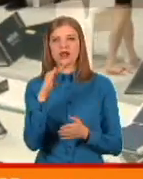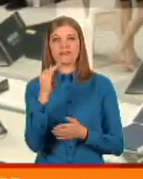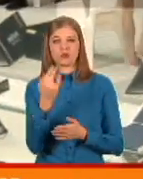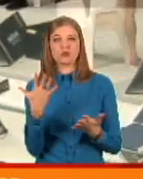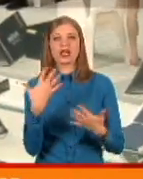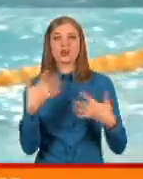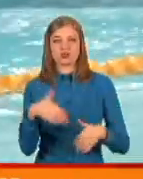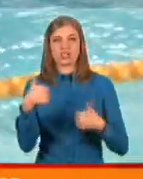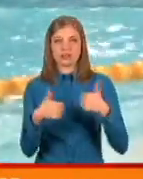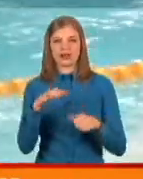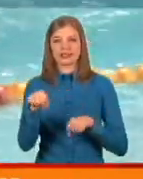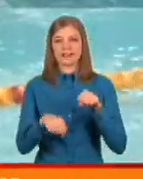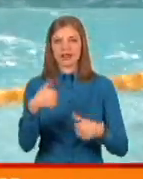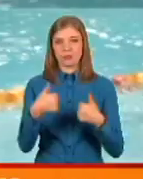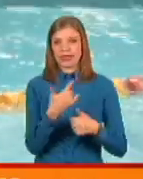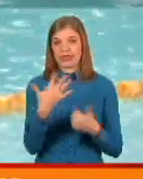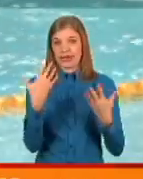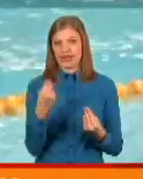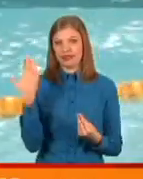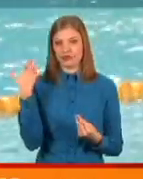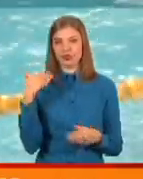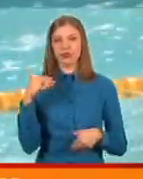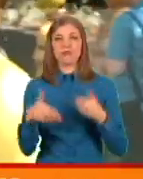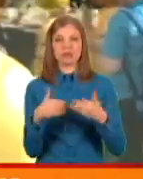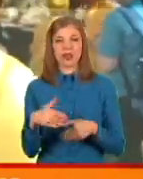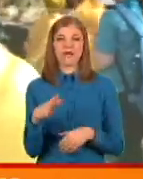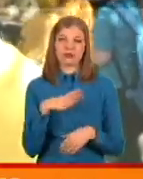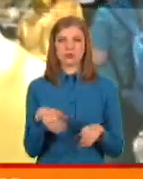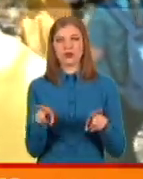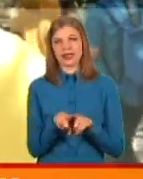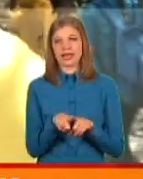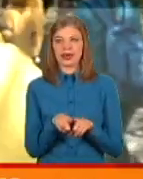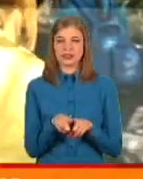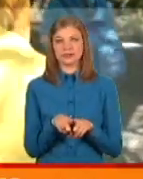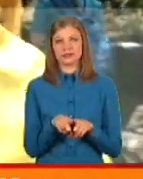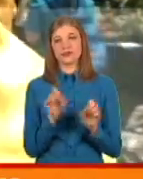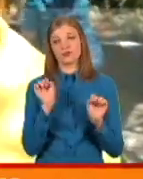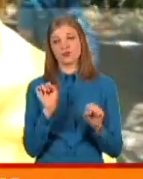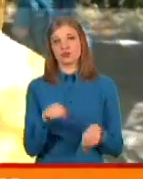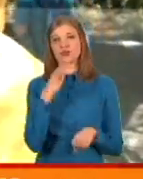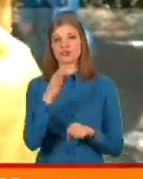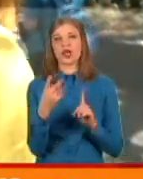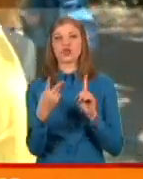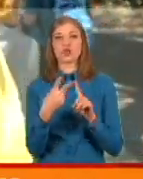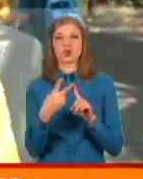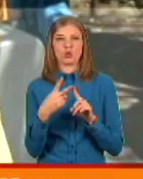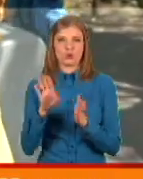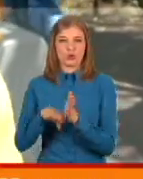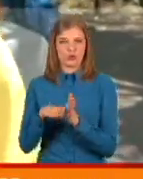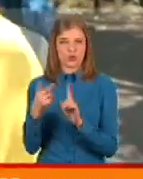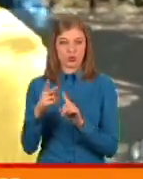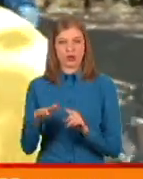вже змагався у велоперегонах кілька днів тому. Плавання був так, можна сказати, другорядний вид,